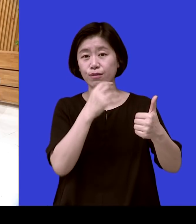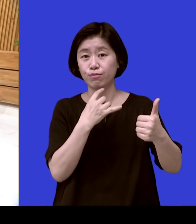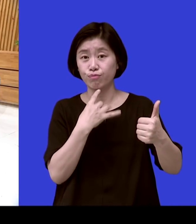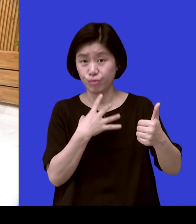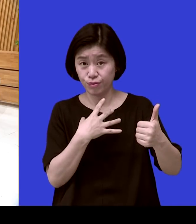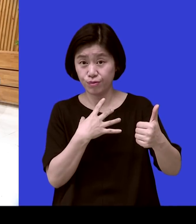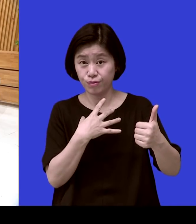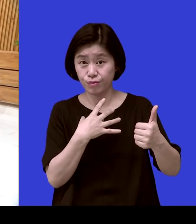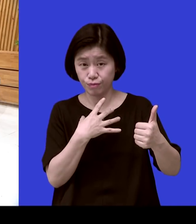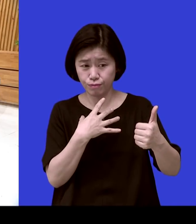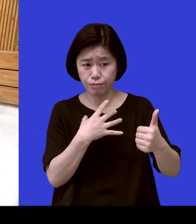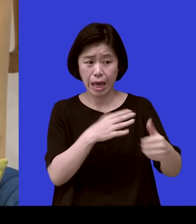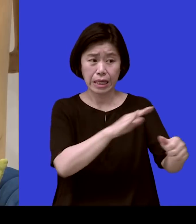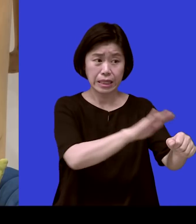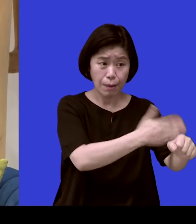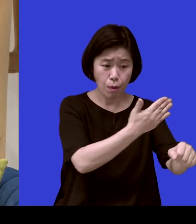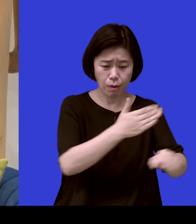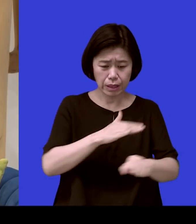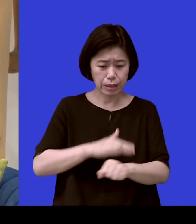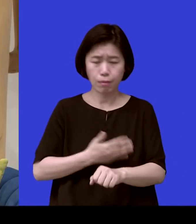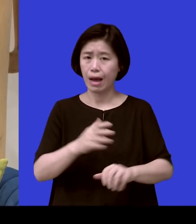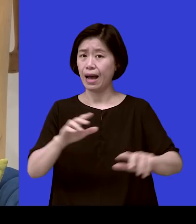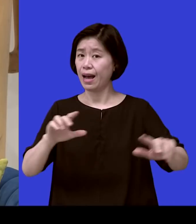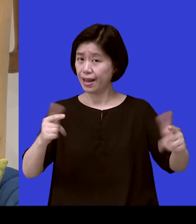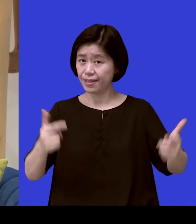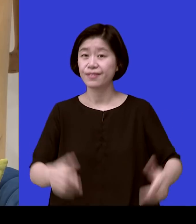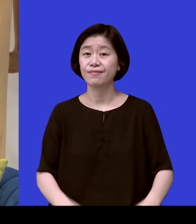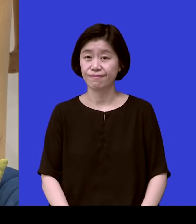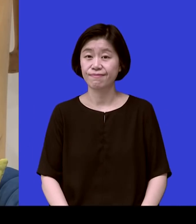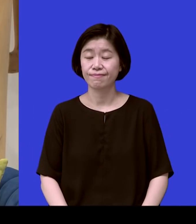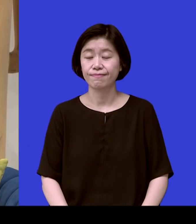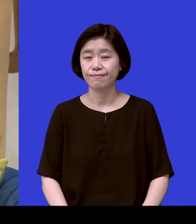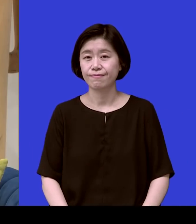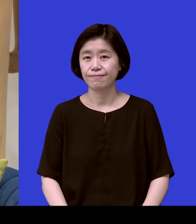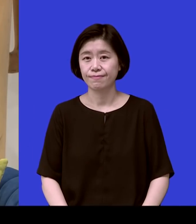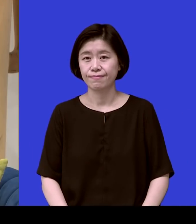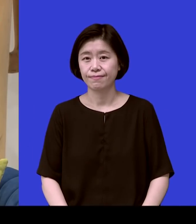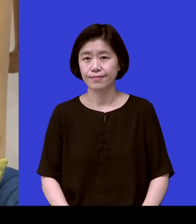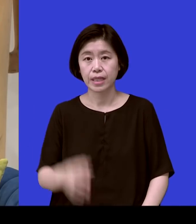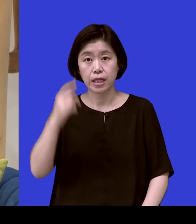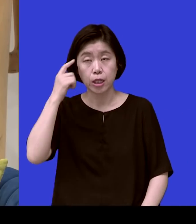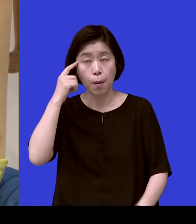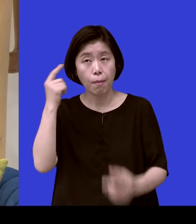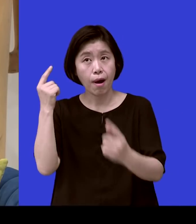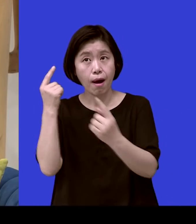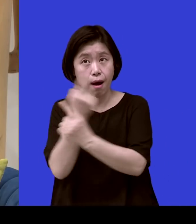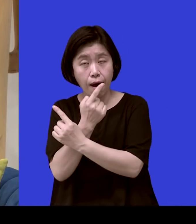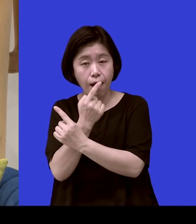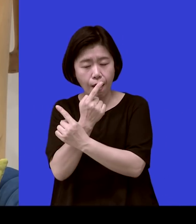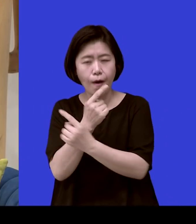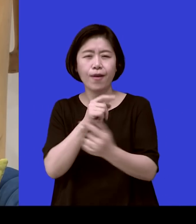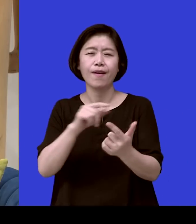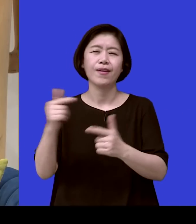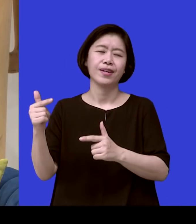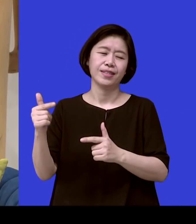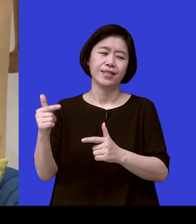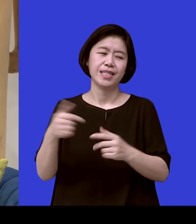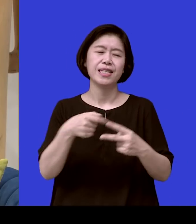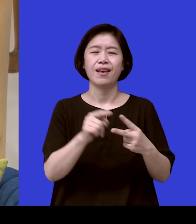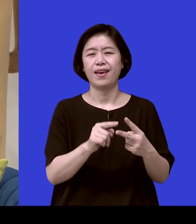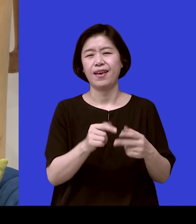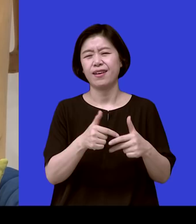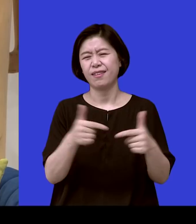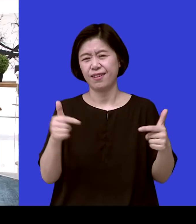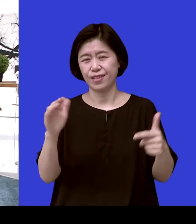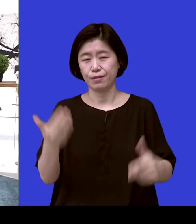아이를 보게 됐어요. 네. 거기서부터 이제 변화가 생기기 시작했고 네, 네. 그러다 보니까 이제 하루는 딸